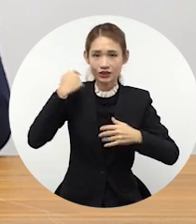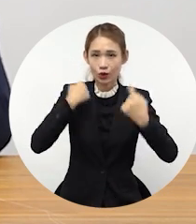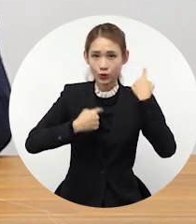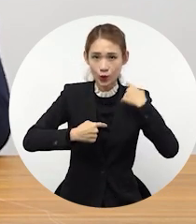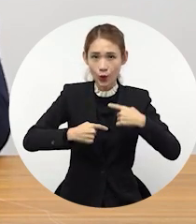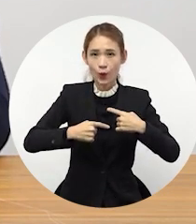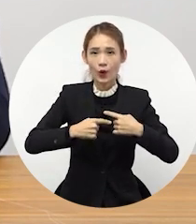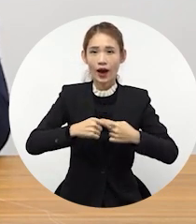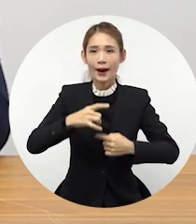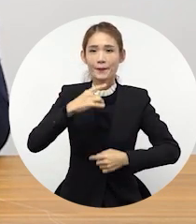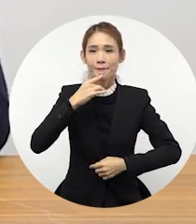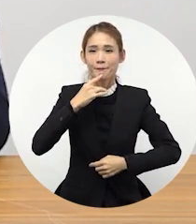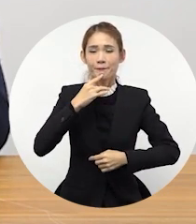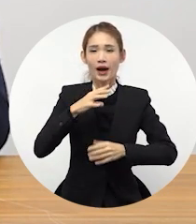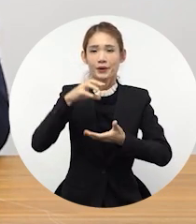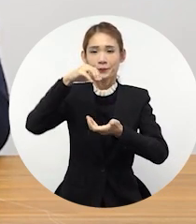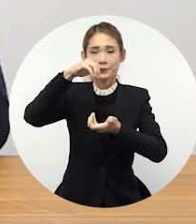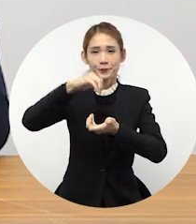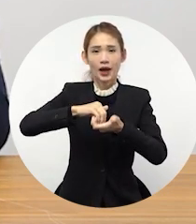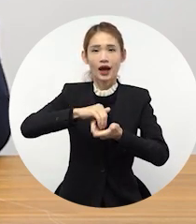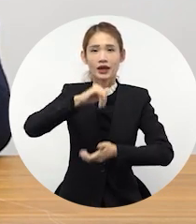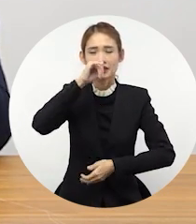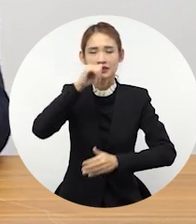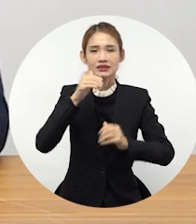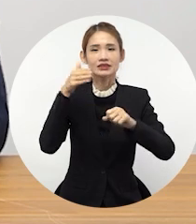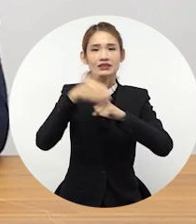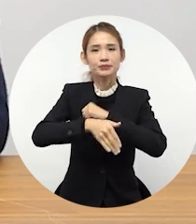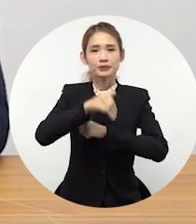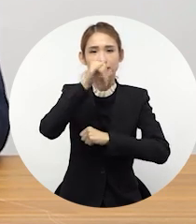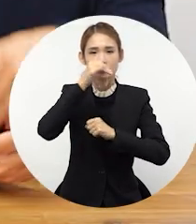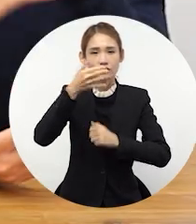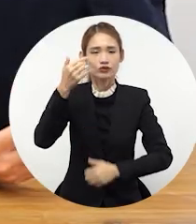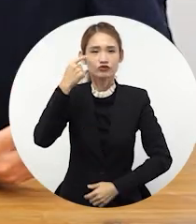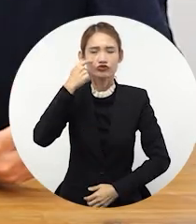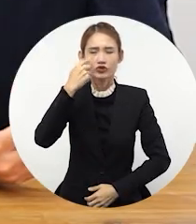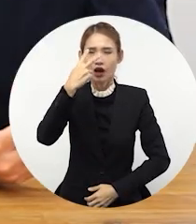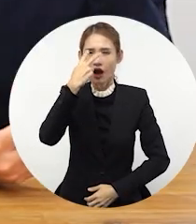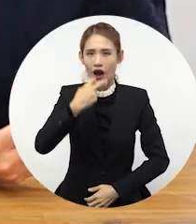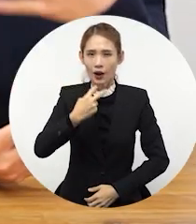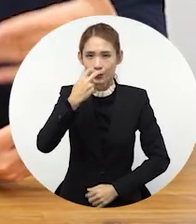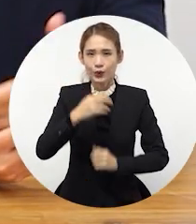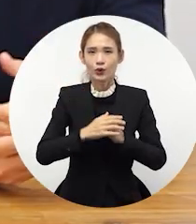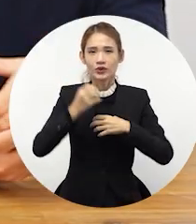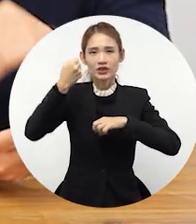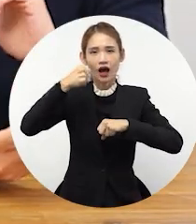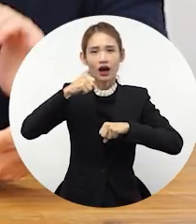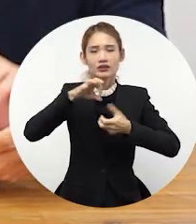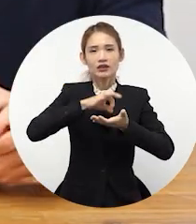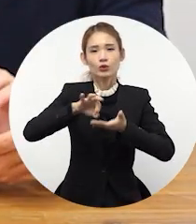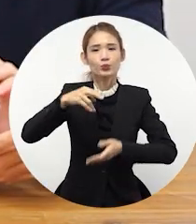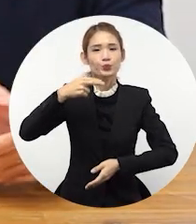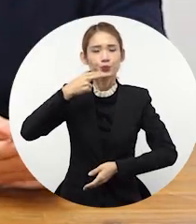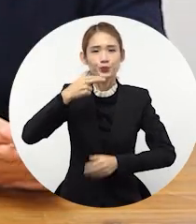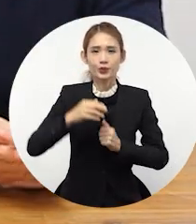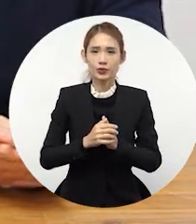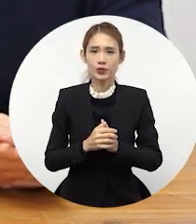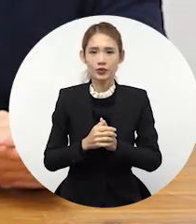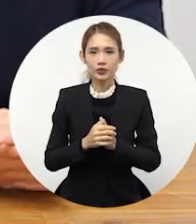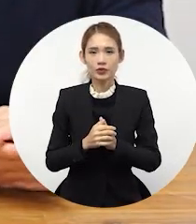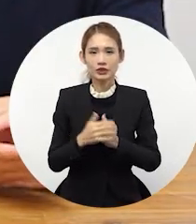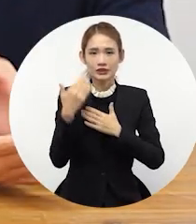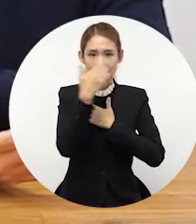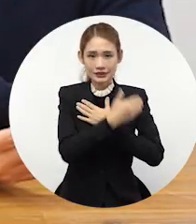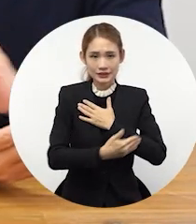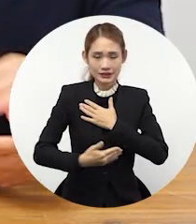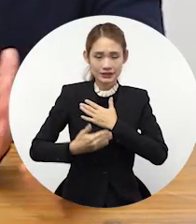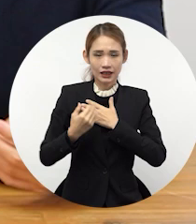신체적인 손상을 가진 사람들로 대표되는 이미지가 있어요. 맞아요. 그래서 눈이 보이지 않는다거나 뭐 다리를 쓰지 못한다거나 뭐